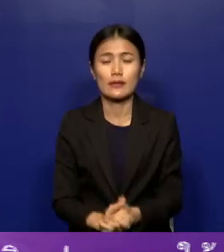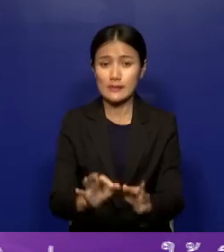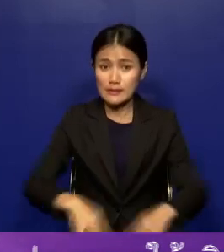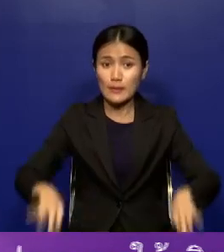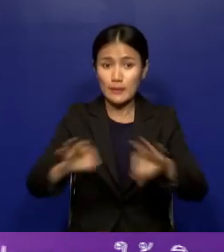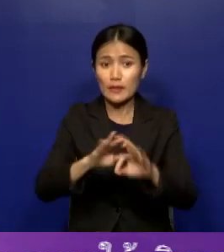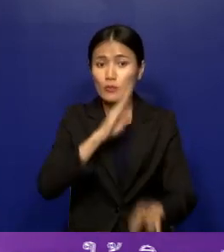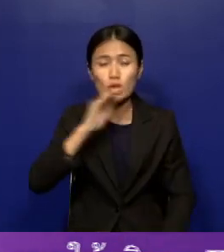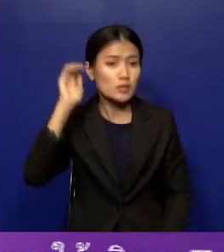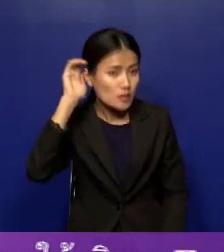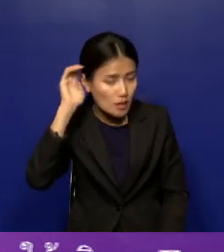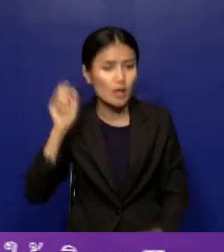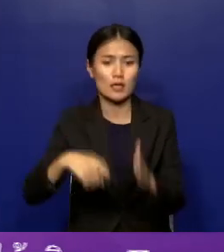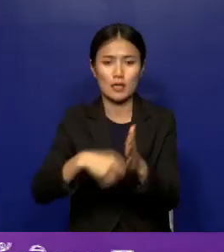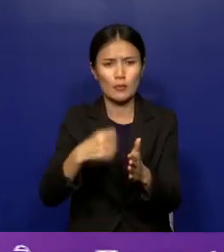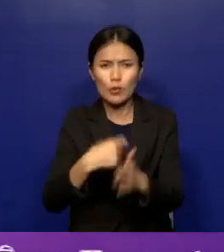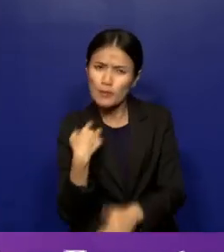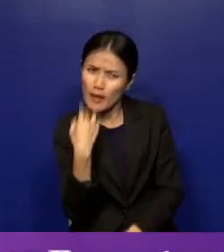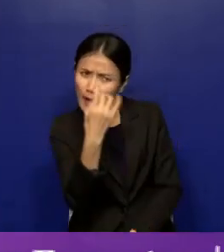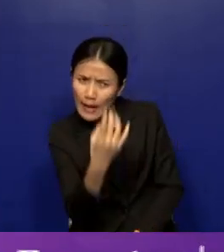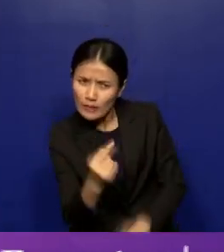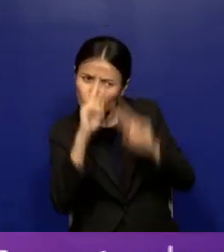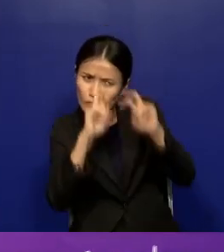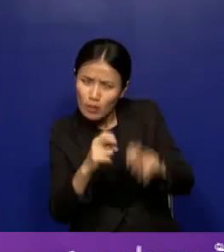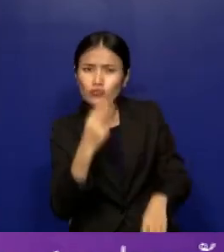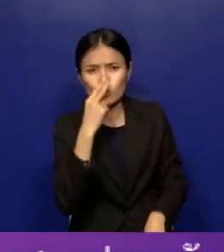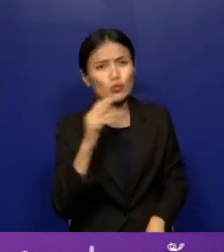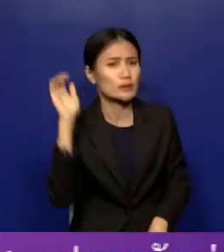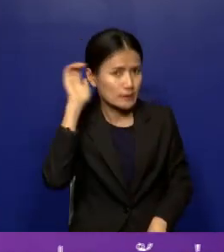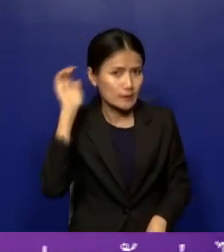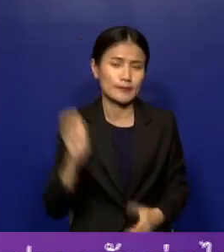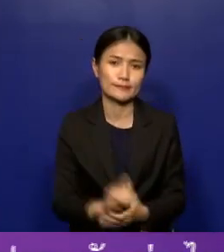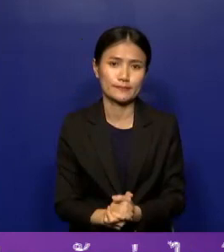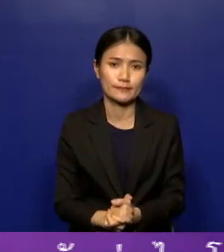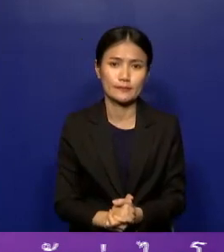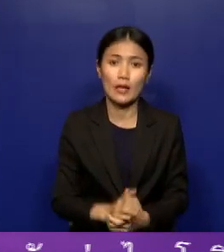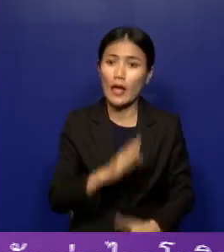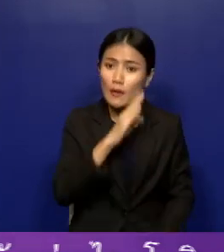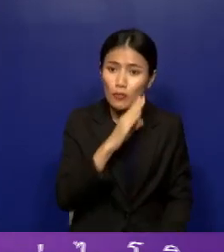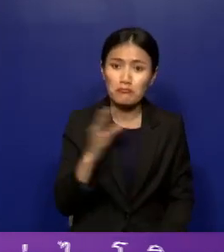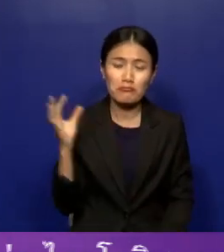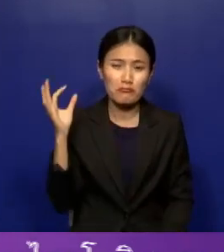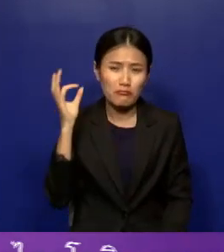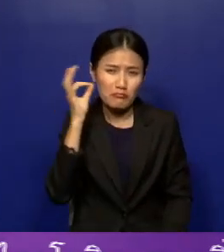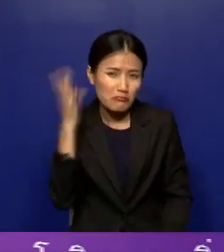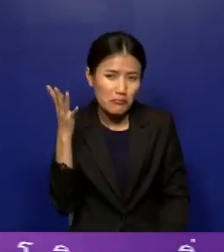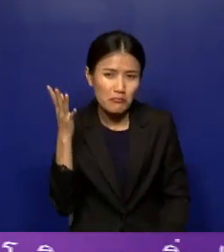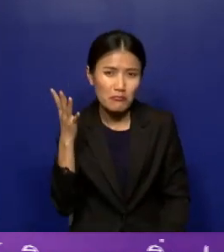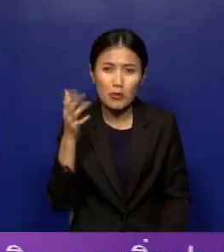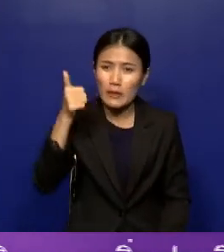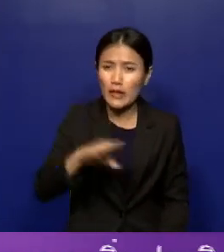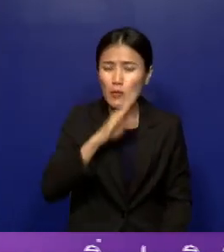ลนะครับถ้าเขาบอกว่าถ้าไม่ฟังมันก็ไม่ได้ถ้าเชื่อทุกอย่างมันก็